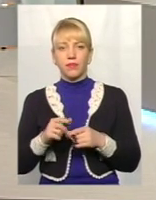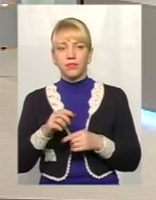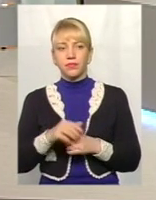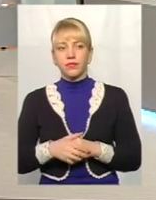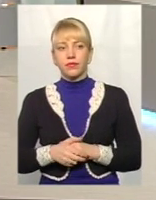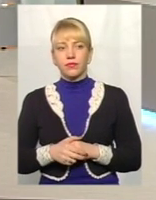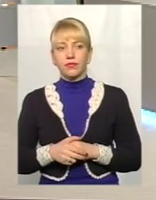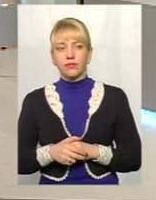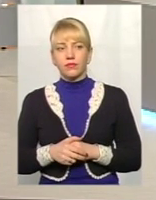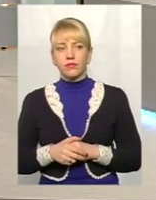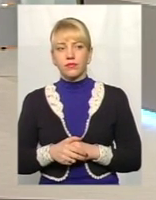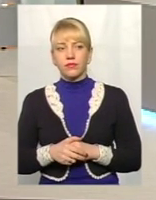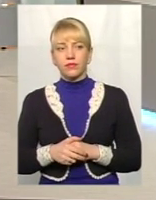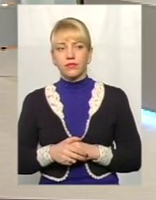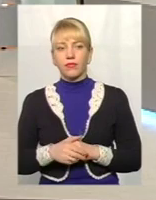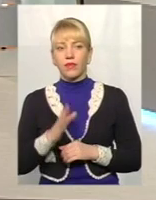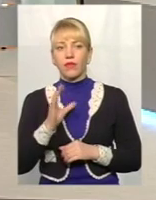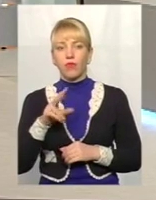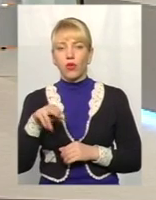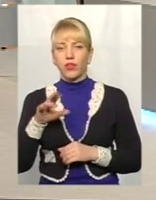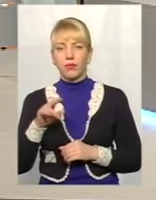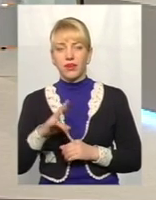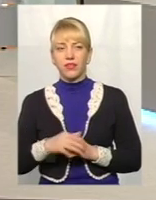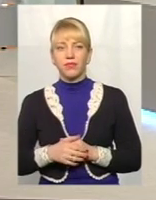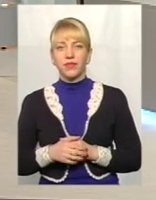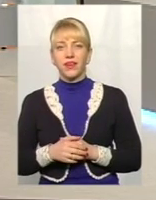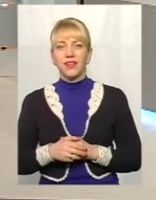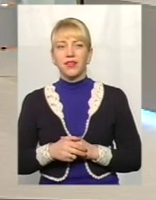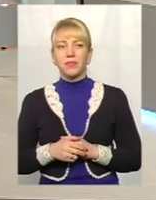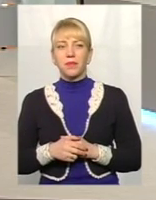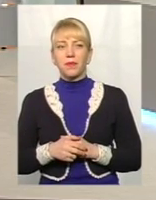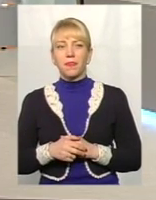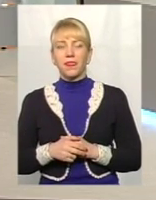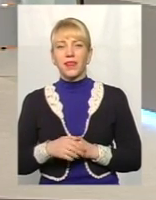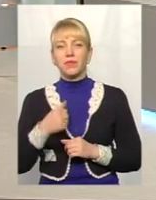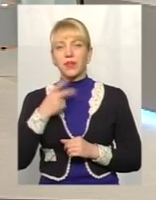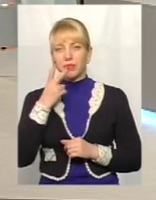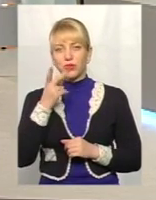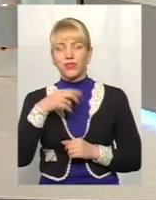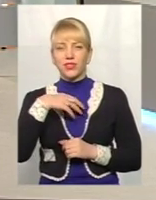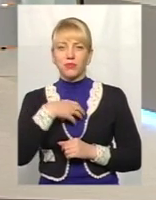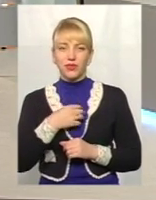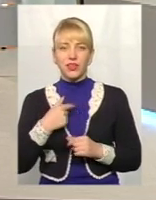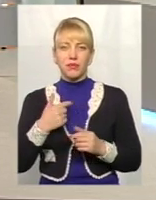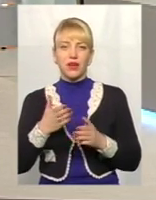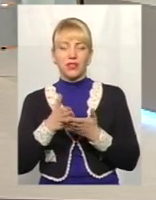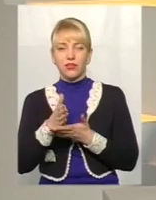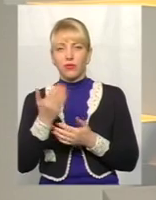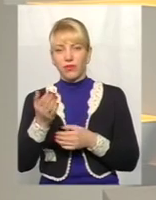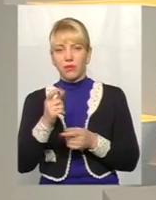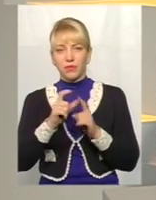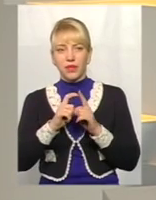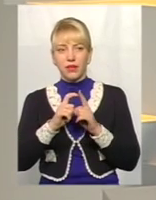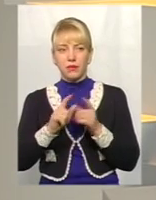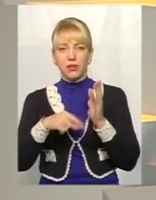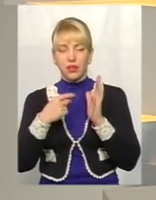пане Володимир Григорович, бачу, що ви там засумували, тому адресую наступне питання до вас.